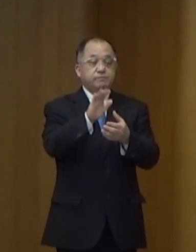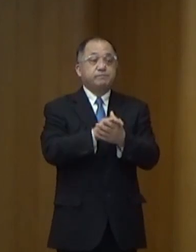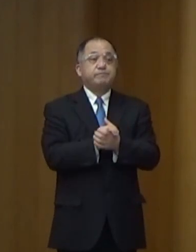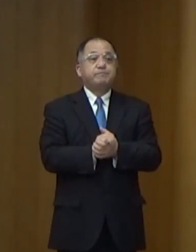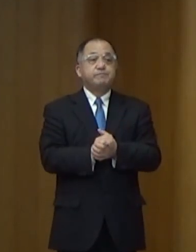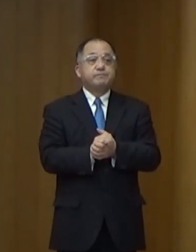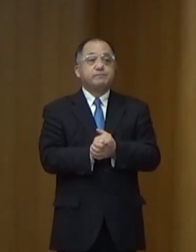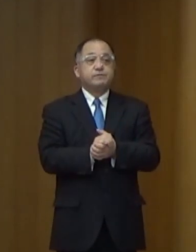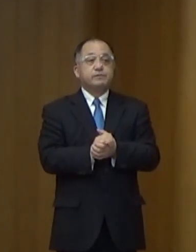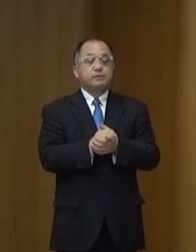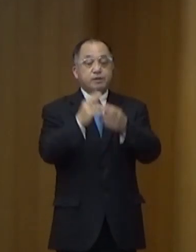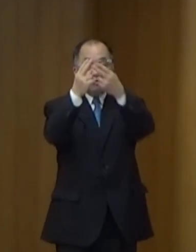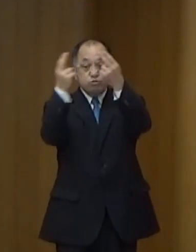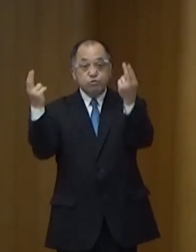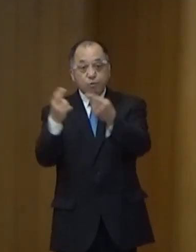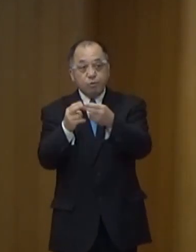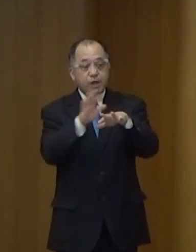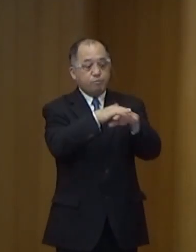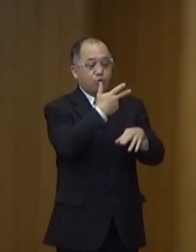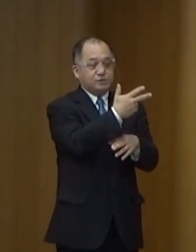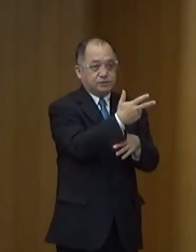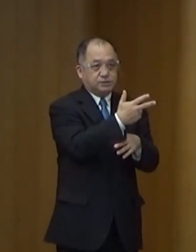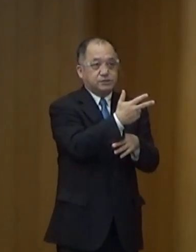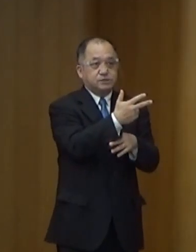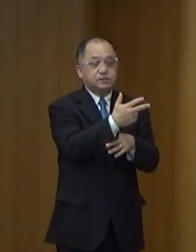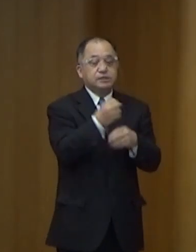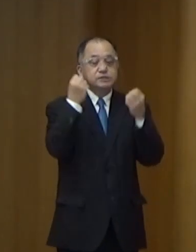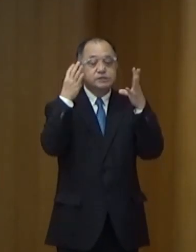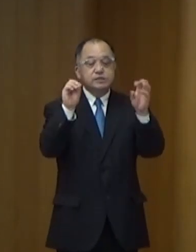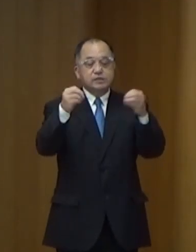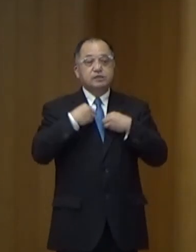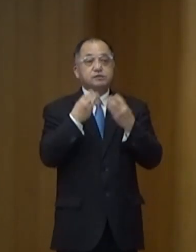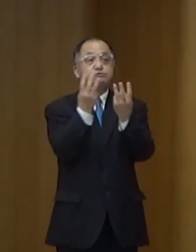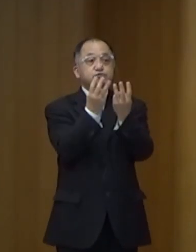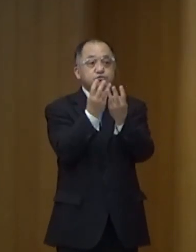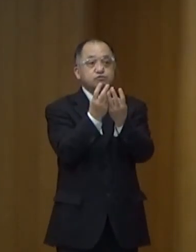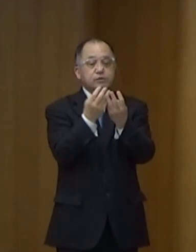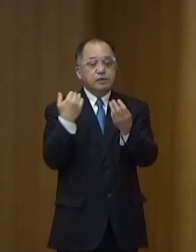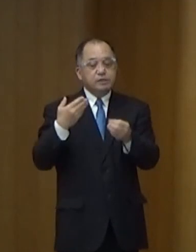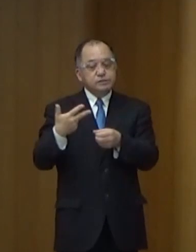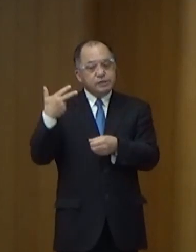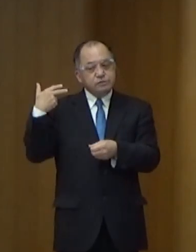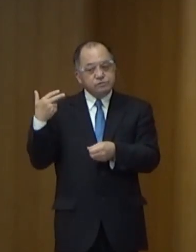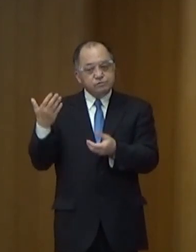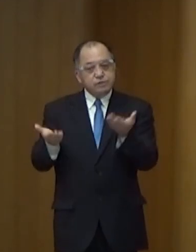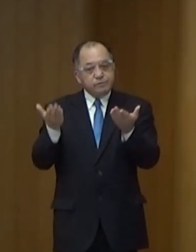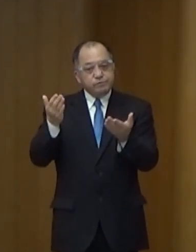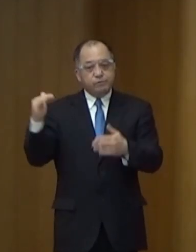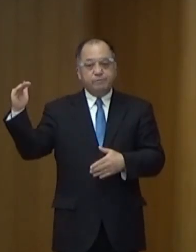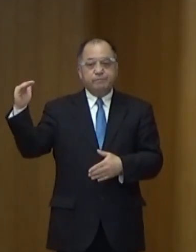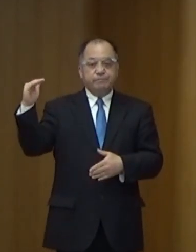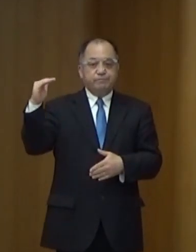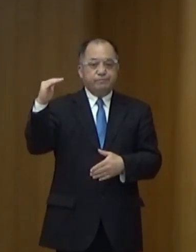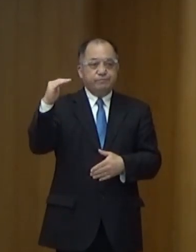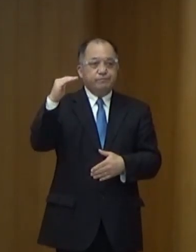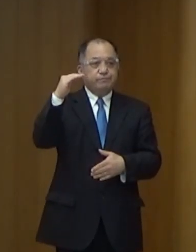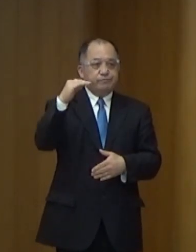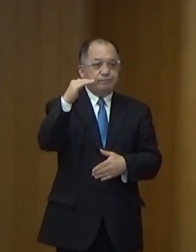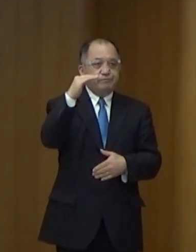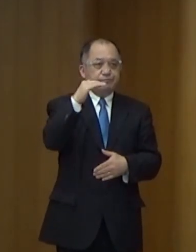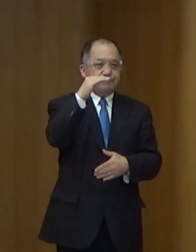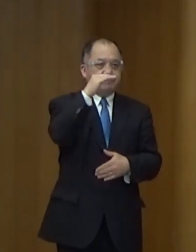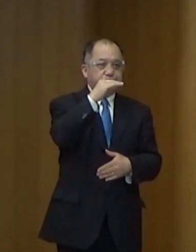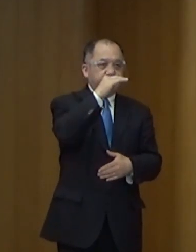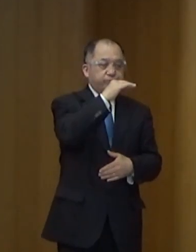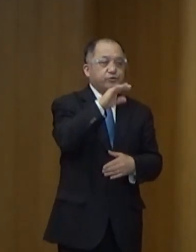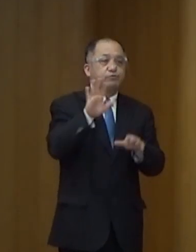全道札幌市ともに新規感染者数先週からほぼ横ばいという状況になっているわけでありますが、